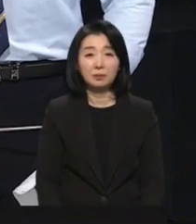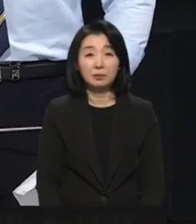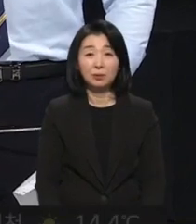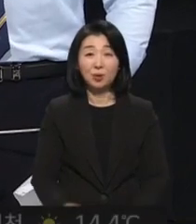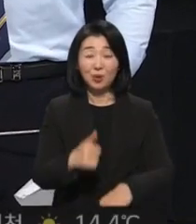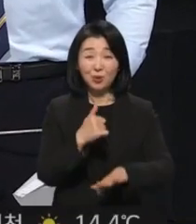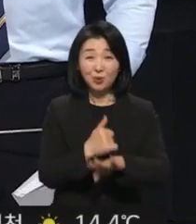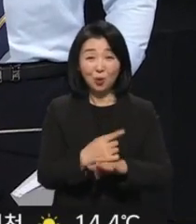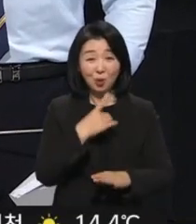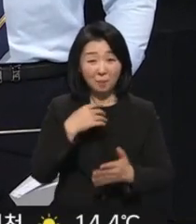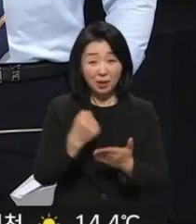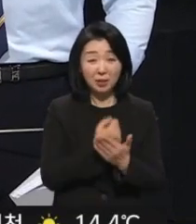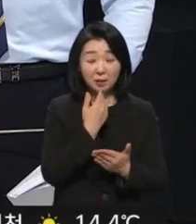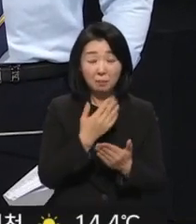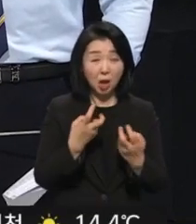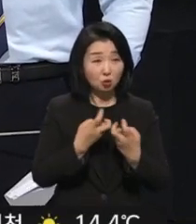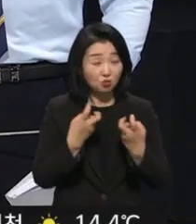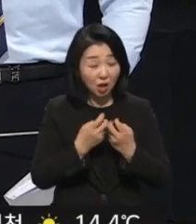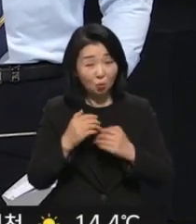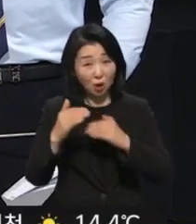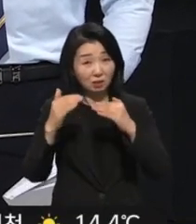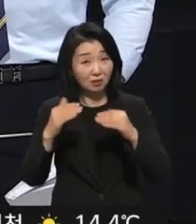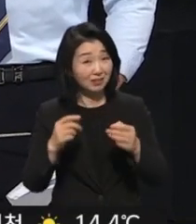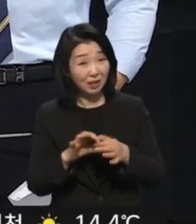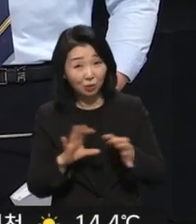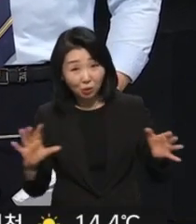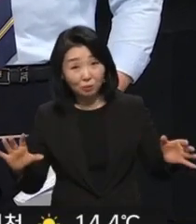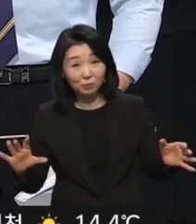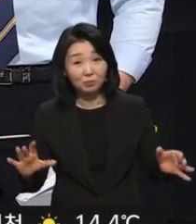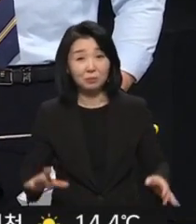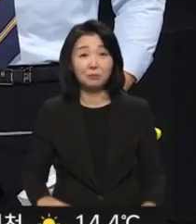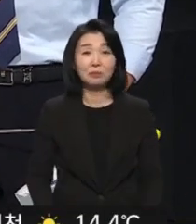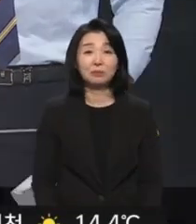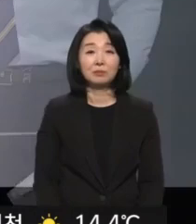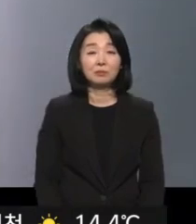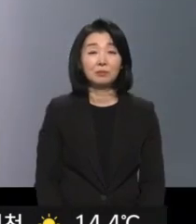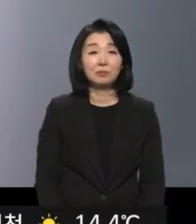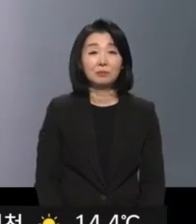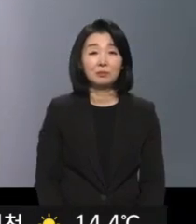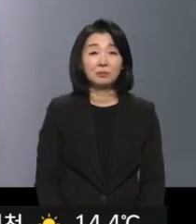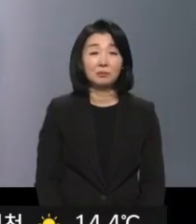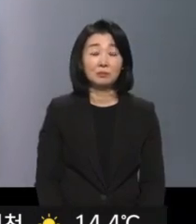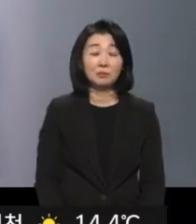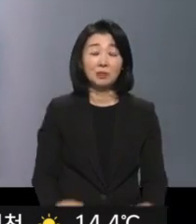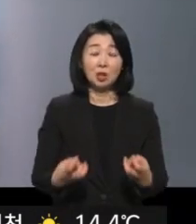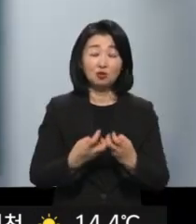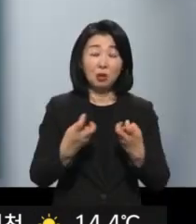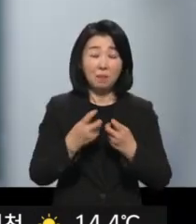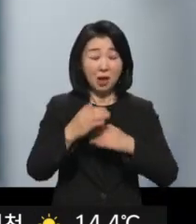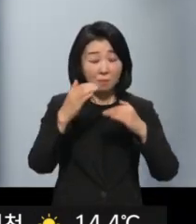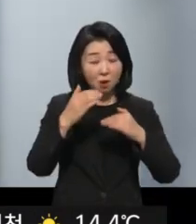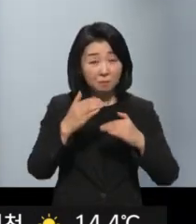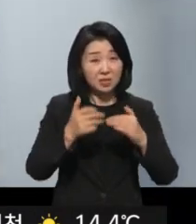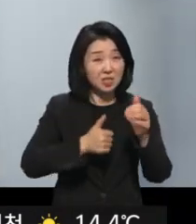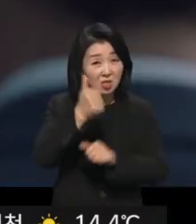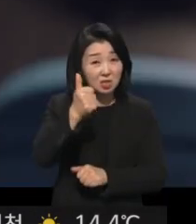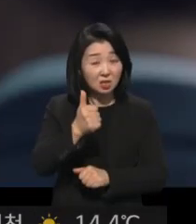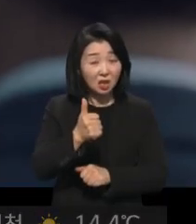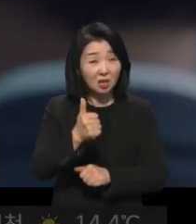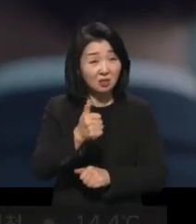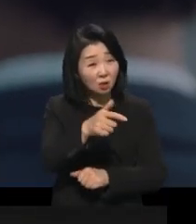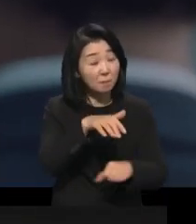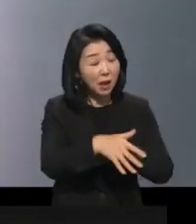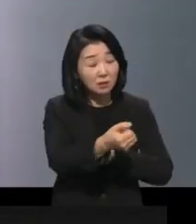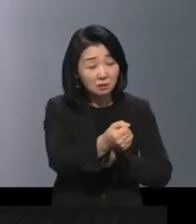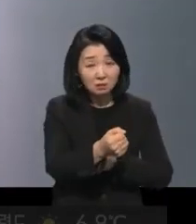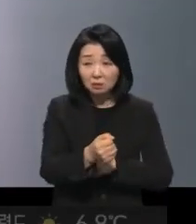결과만 얻을 수 있다면 수단은 어찌됐든 상관없나 봅니다. 수단 방법 가리지 않고 이기는 게 네 방식이야? 저 그게 중요해요?